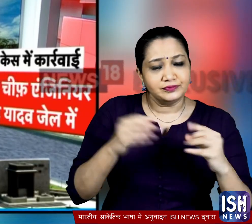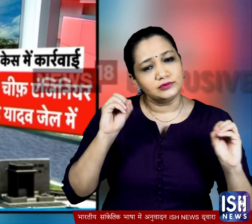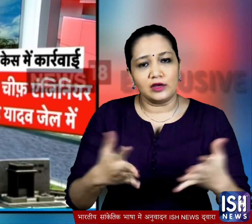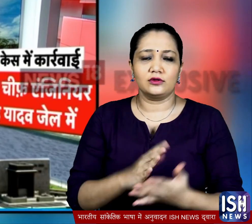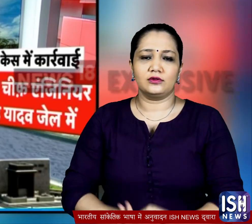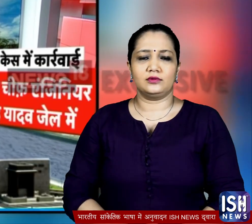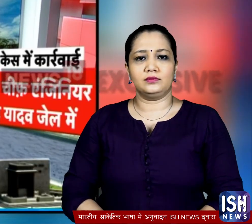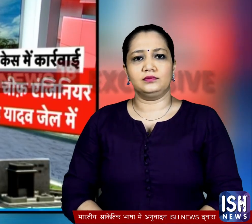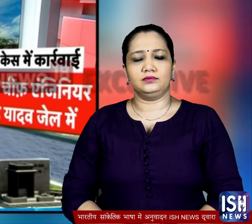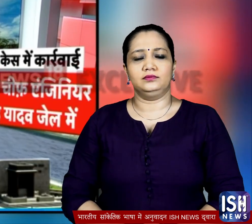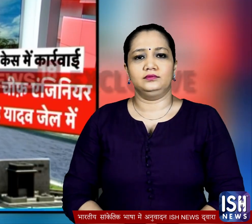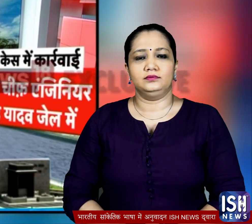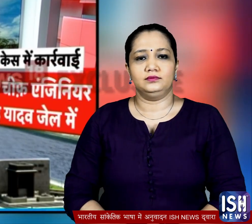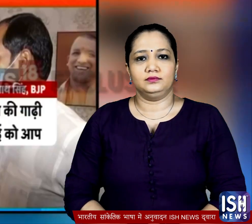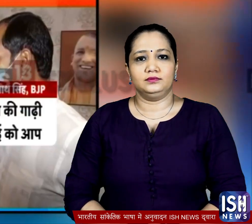अब तेज कर दी।